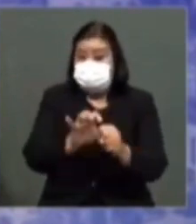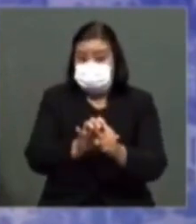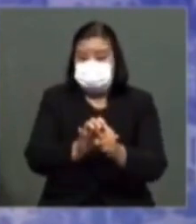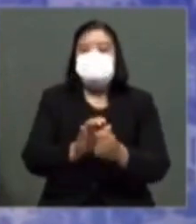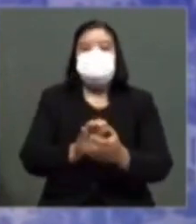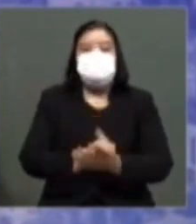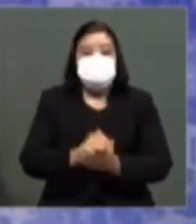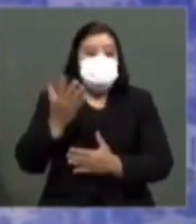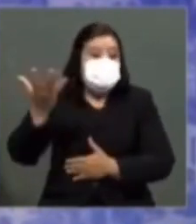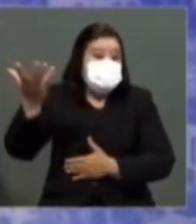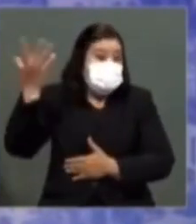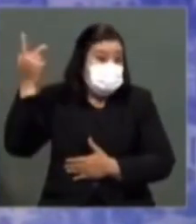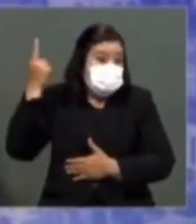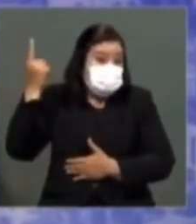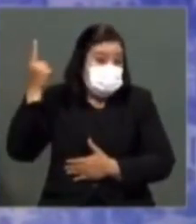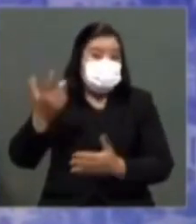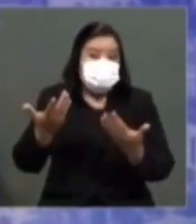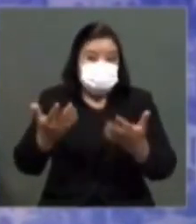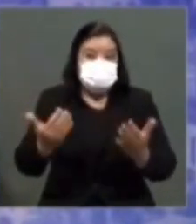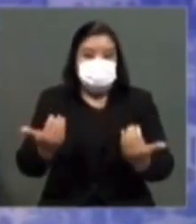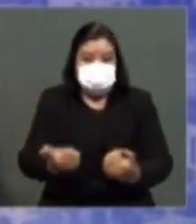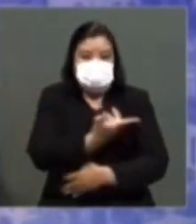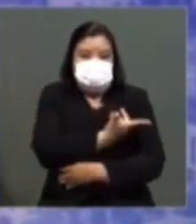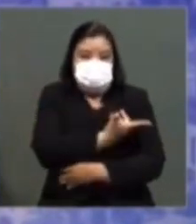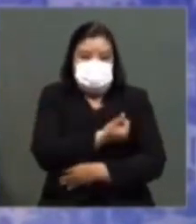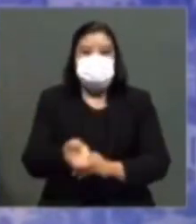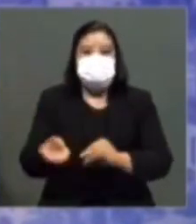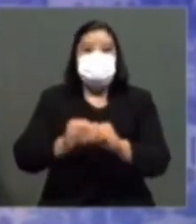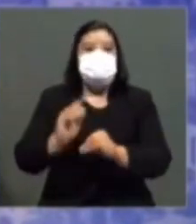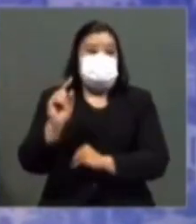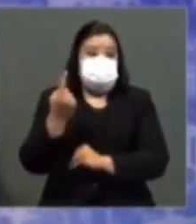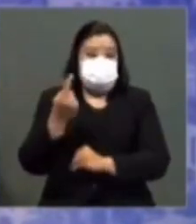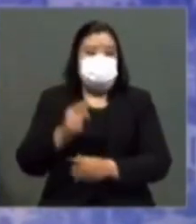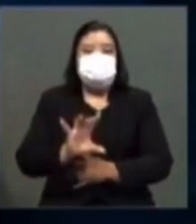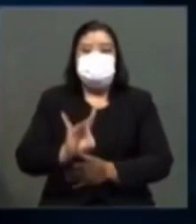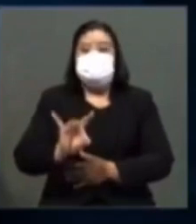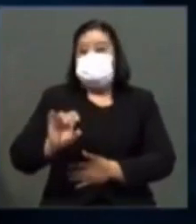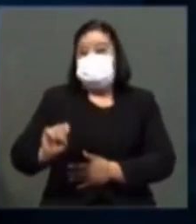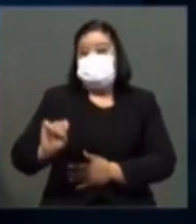านนี้นะคะมีการฉีดวัคซีนเพิ่มขึ้นไป